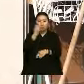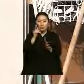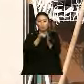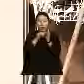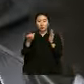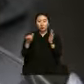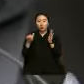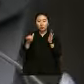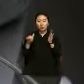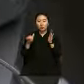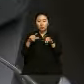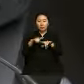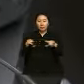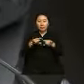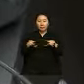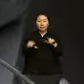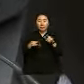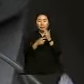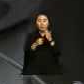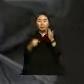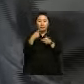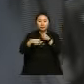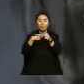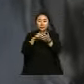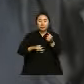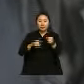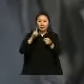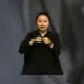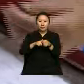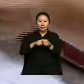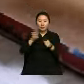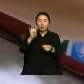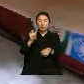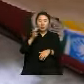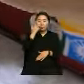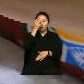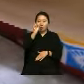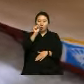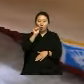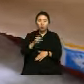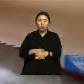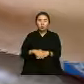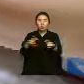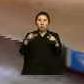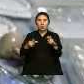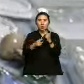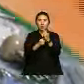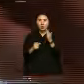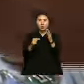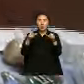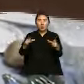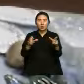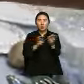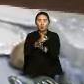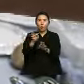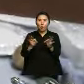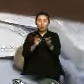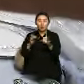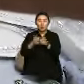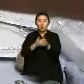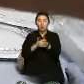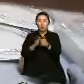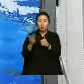기준지표, 그러니까 일반 발행의 연간 판매 목표액은 모두 40억 원이었습니다. 지역화폐는 지역경제의